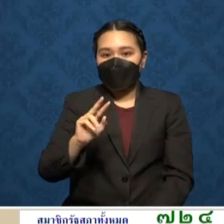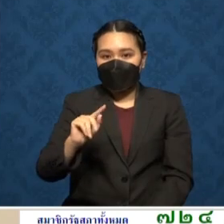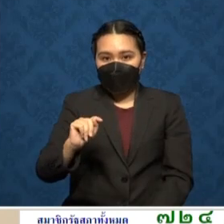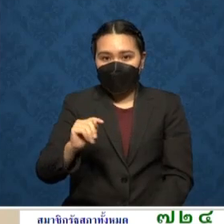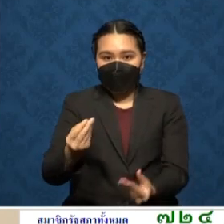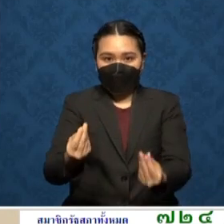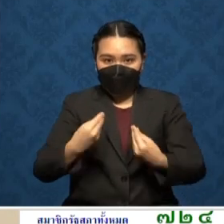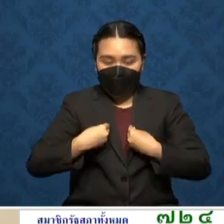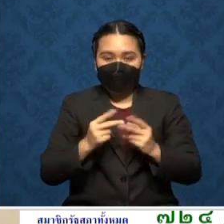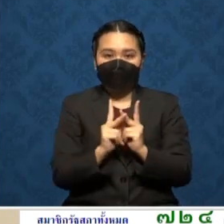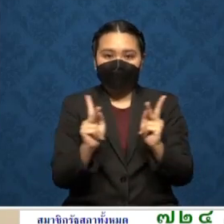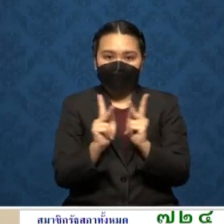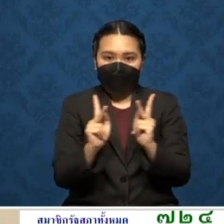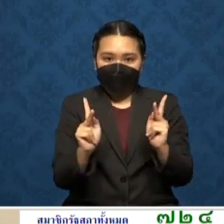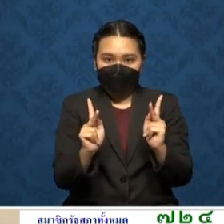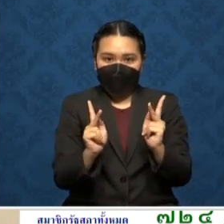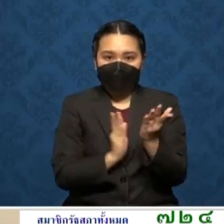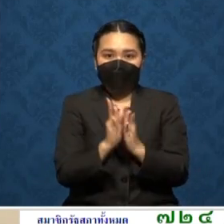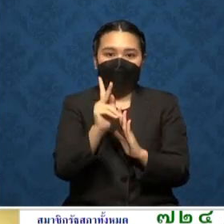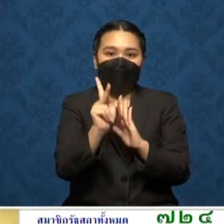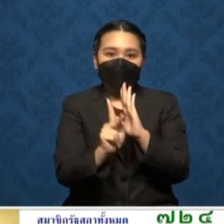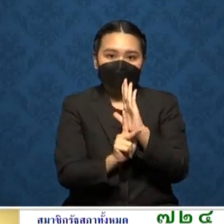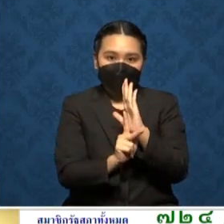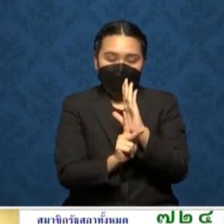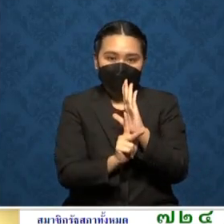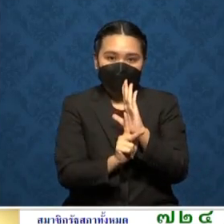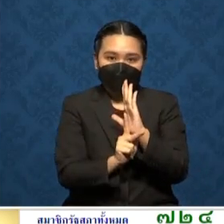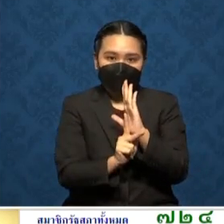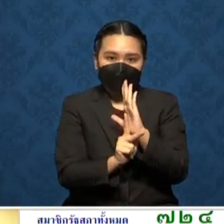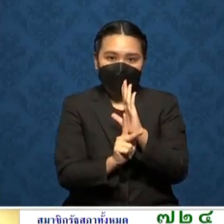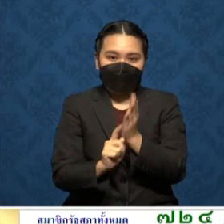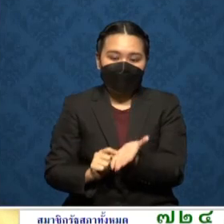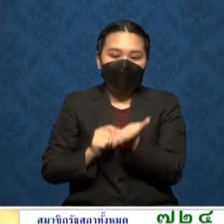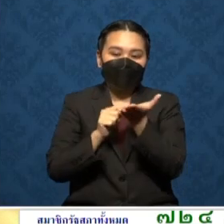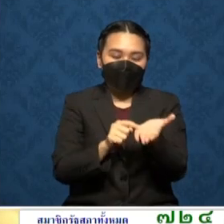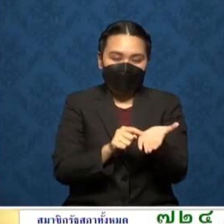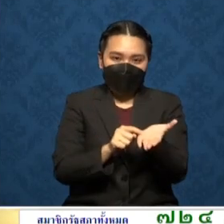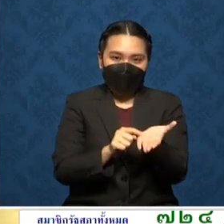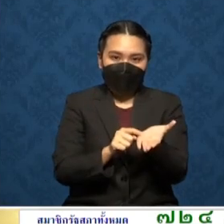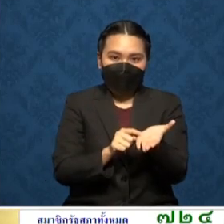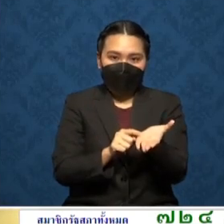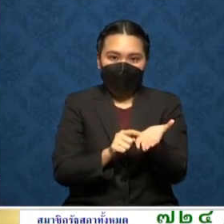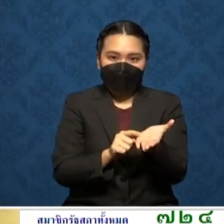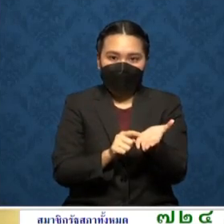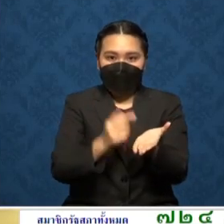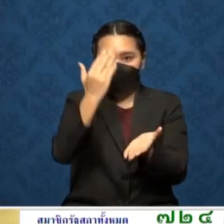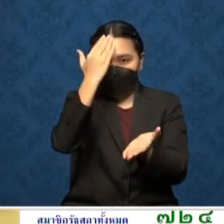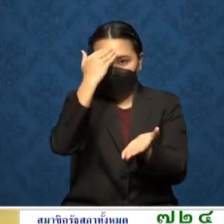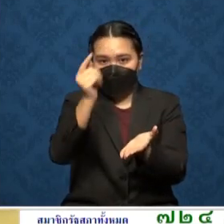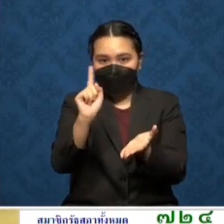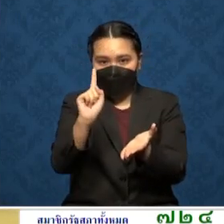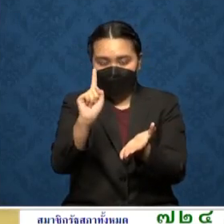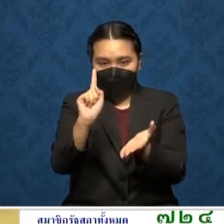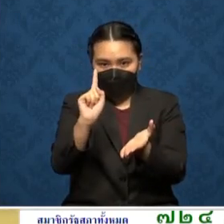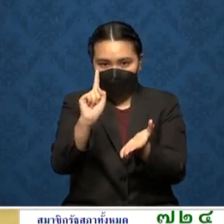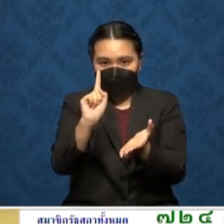านคณะกรรมการกฤษฎีกายกร่างขึ้นเพื่อที่จะได้เป็นกฎหมายกล